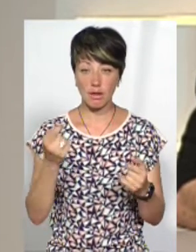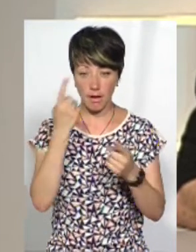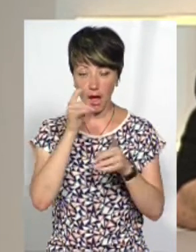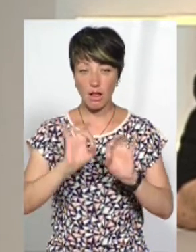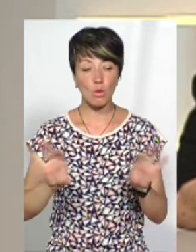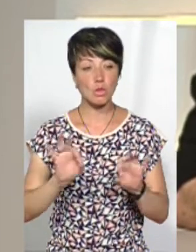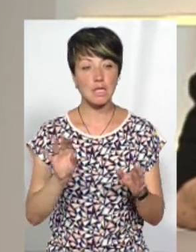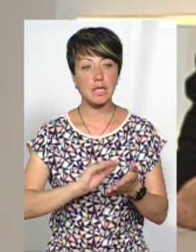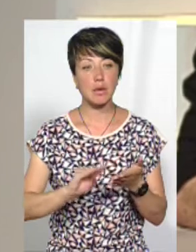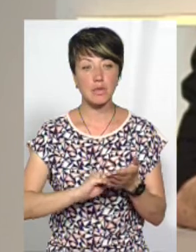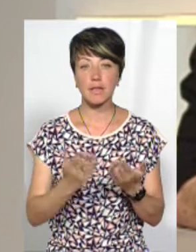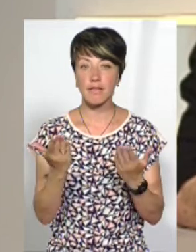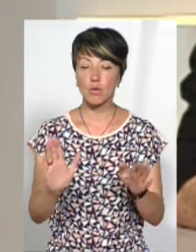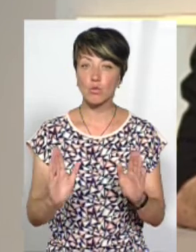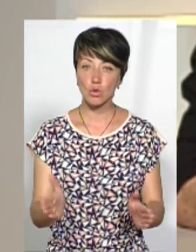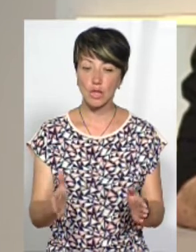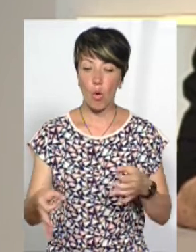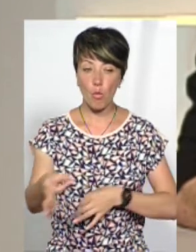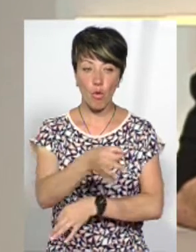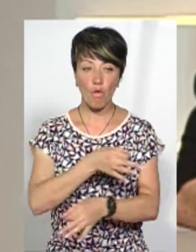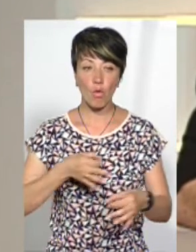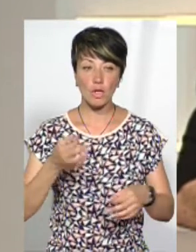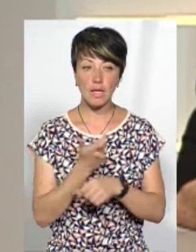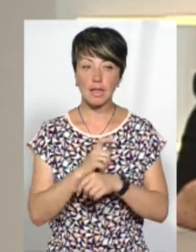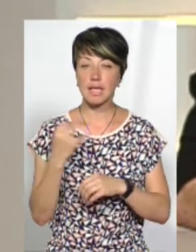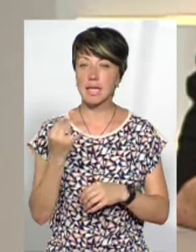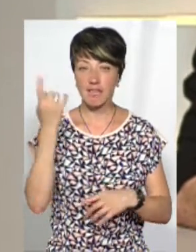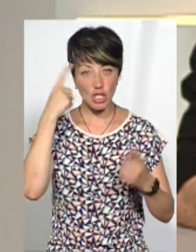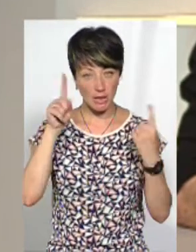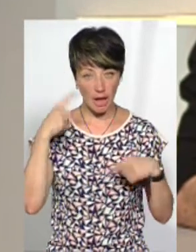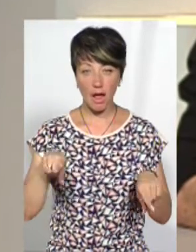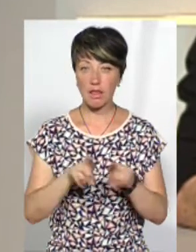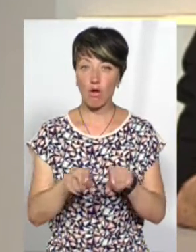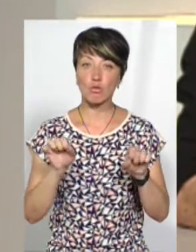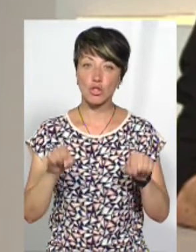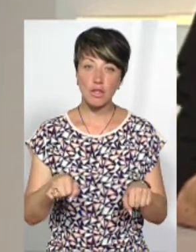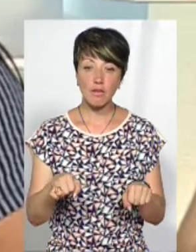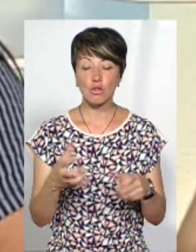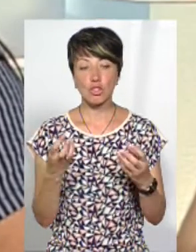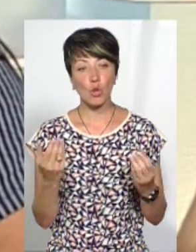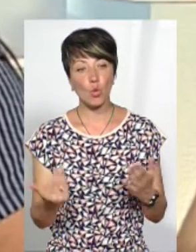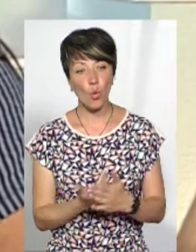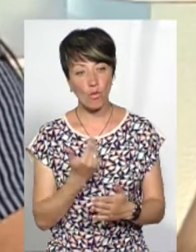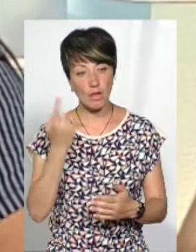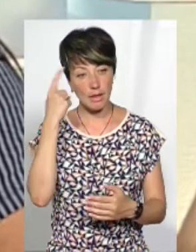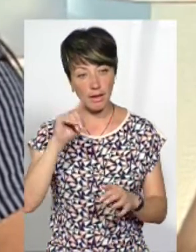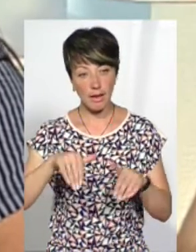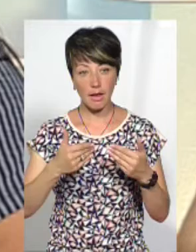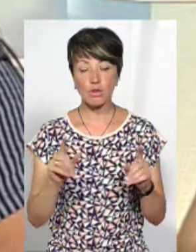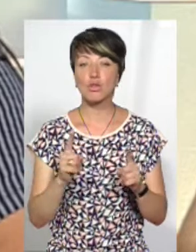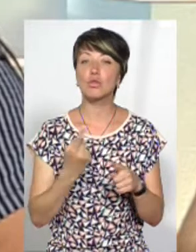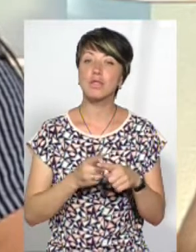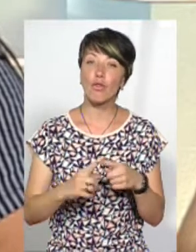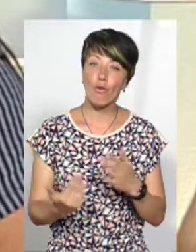було написано, що ви будете обговорювати найцікавіші ідеї, а також, можливо, придумати якусь нову. Що за